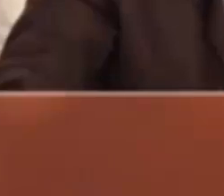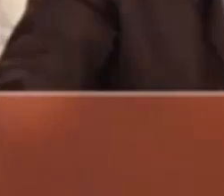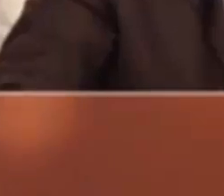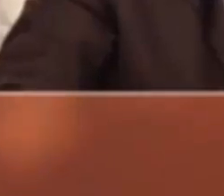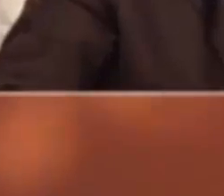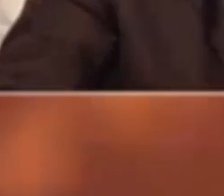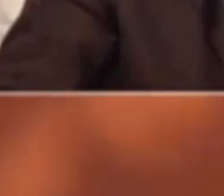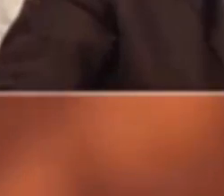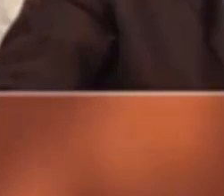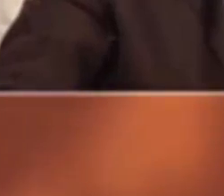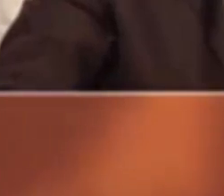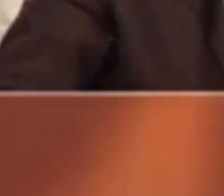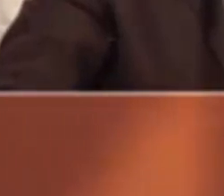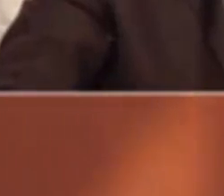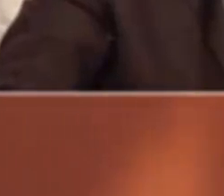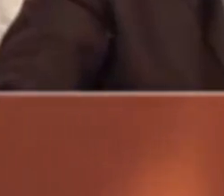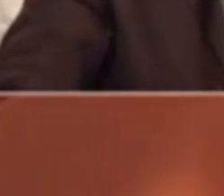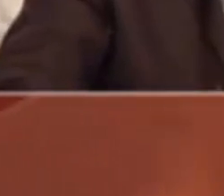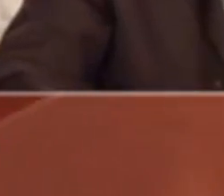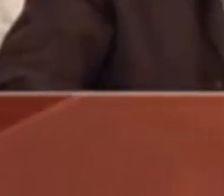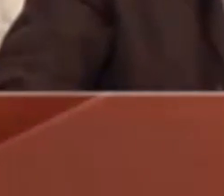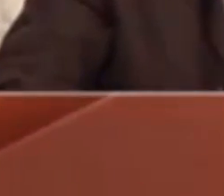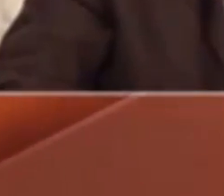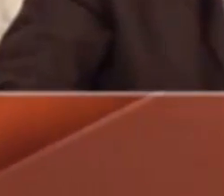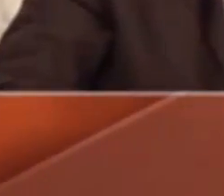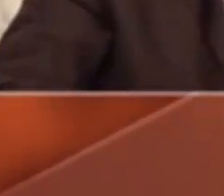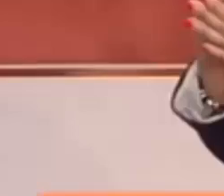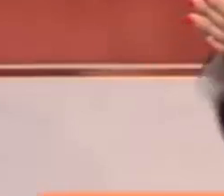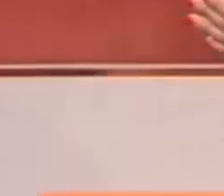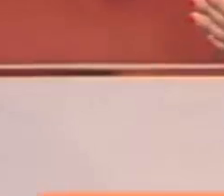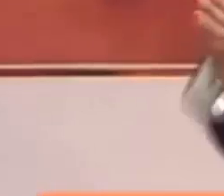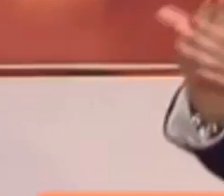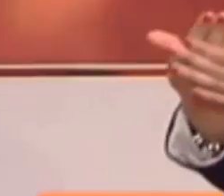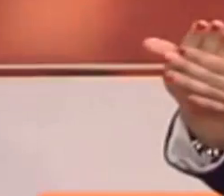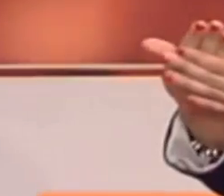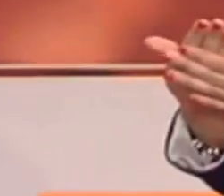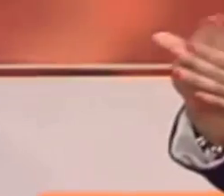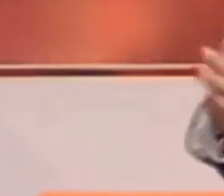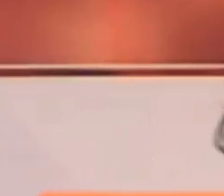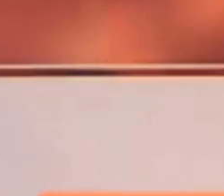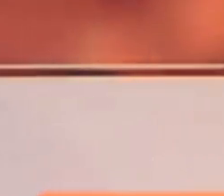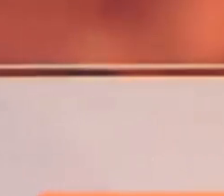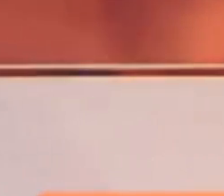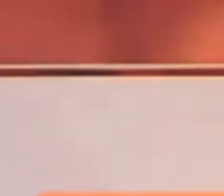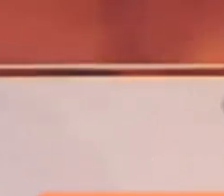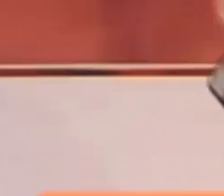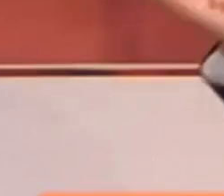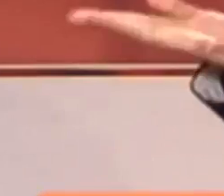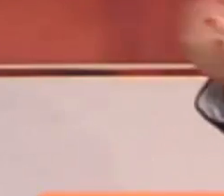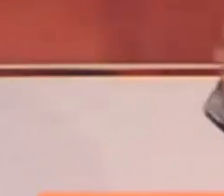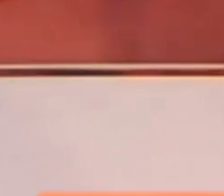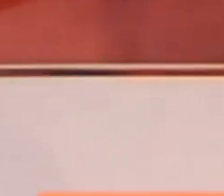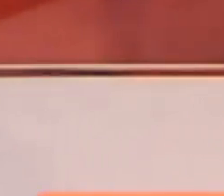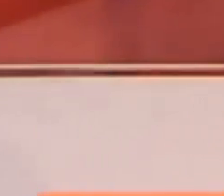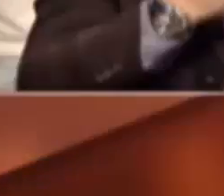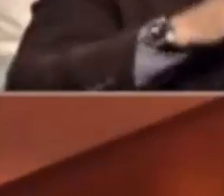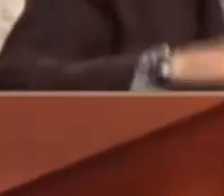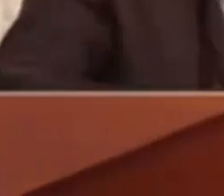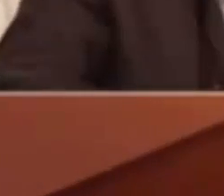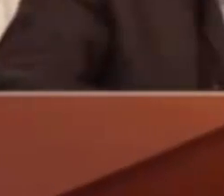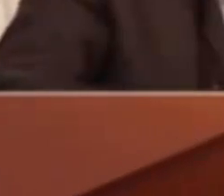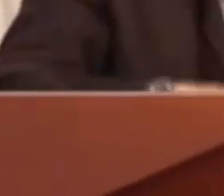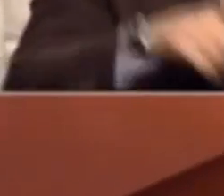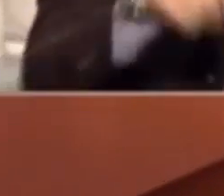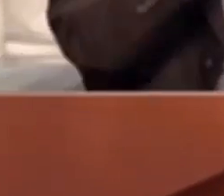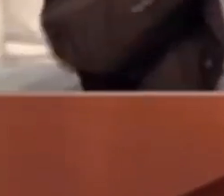الله يكون مستقبل ظاهر بالنسبه للاطفال ديالنا الصم ان شاء الله. شكرا، شكرا جزيلا لسي عزيز الغرب، وشكرا